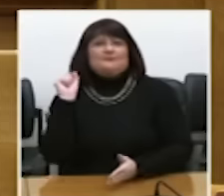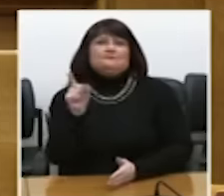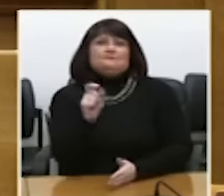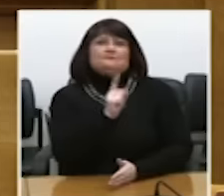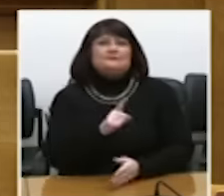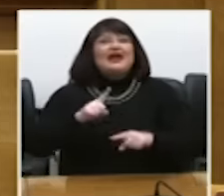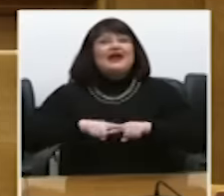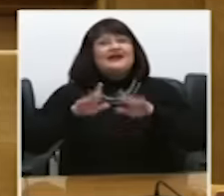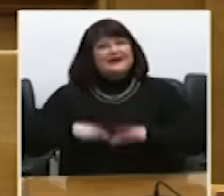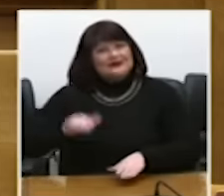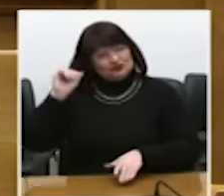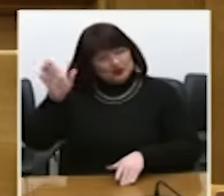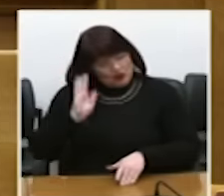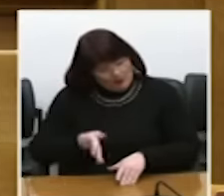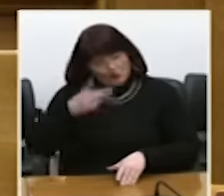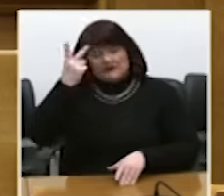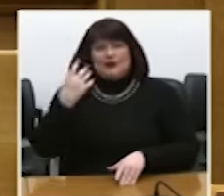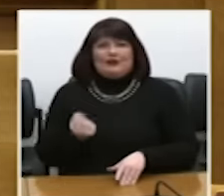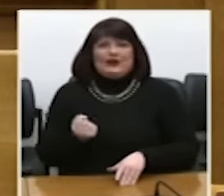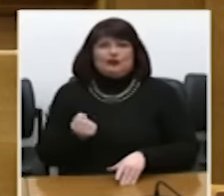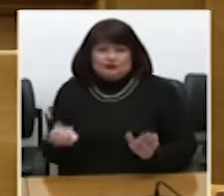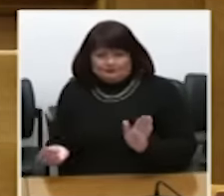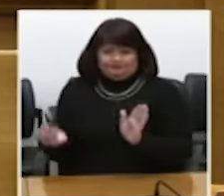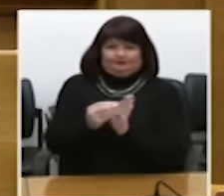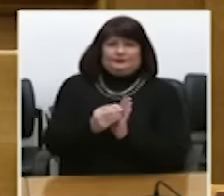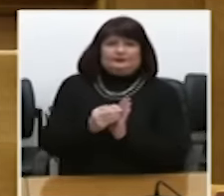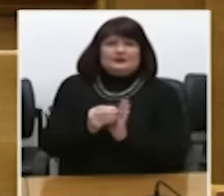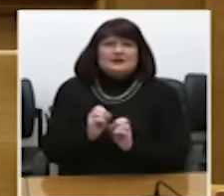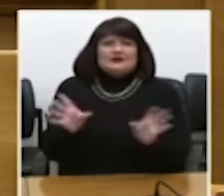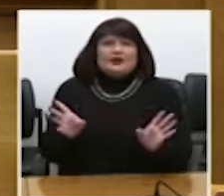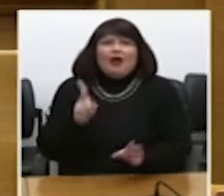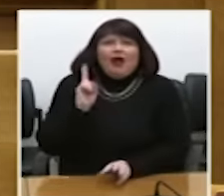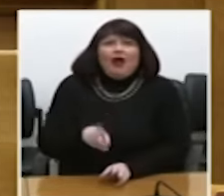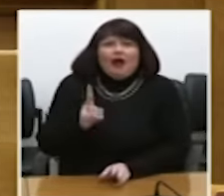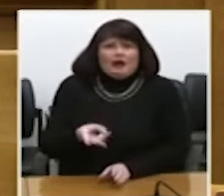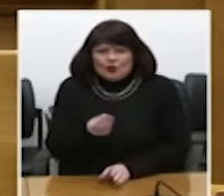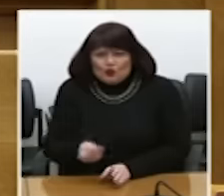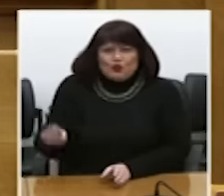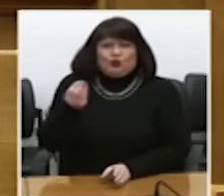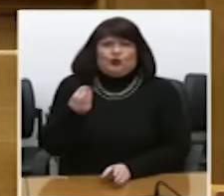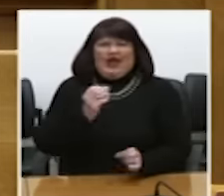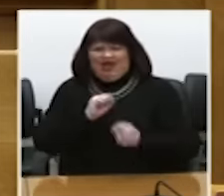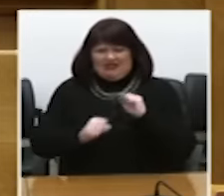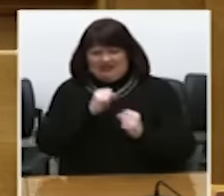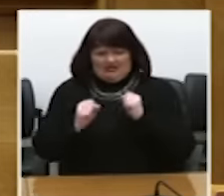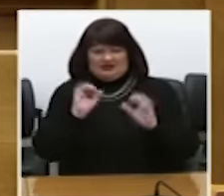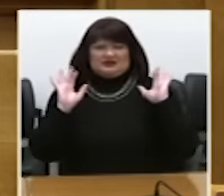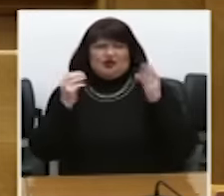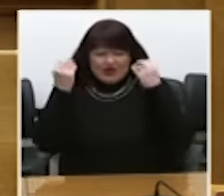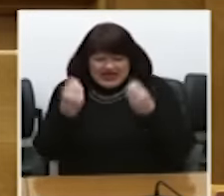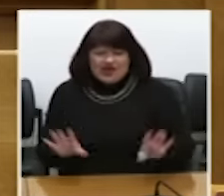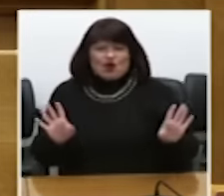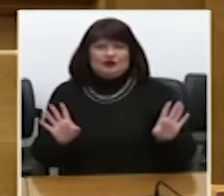του εξωτερικού, το κάνατε ακόμα πιο επικίνδυνο, ακόμα πιο αντιδραστικό. Αρπάξατε